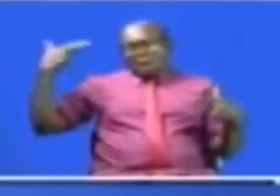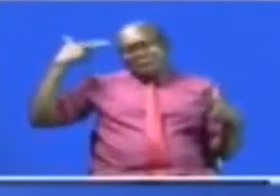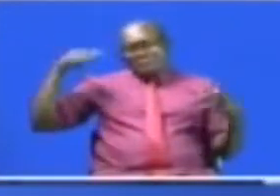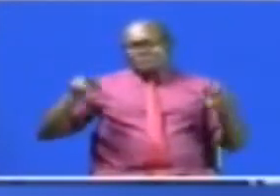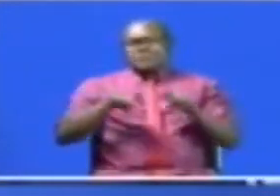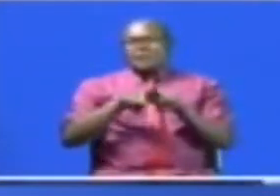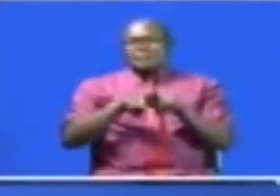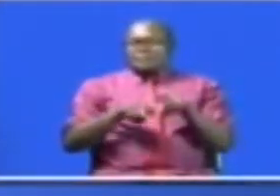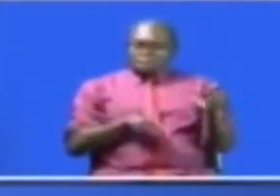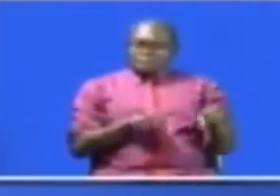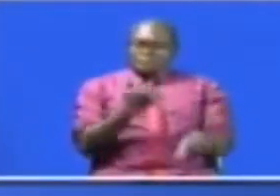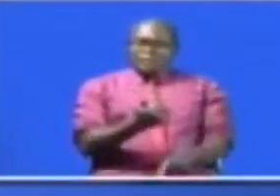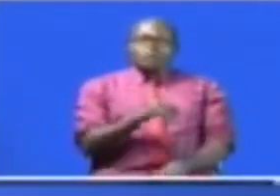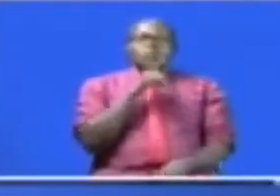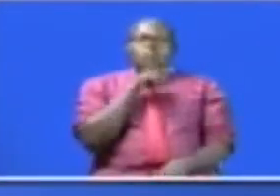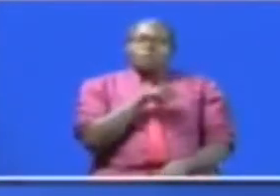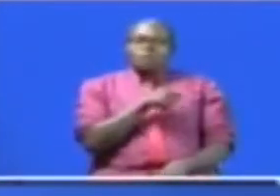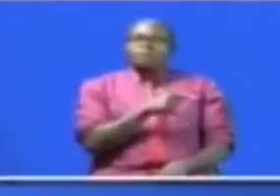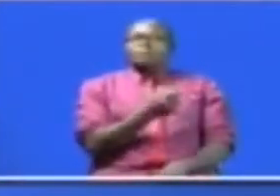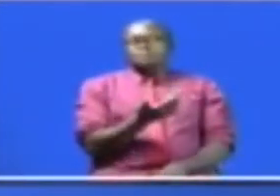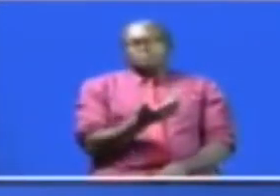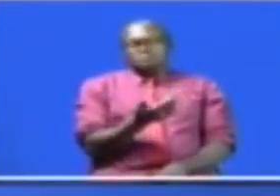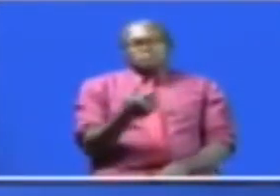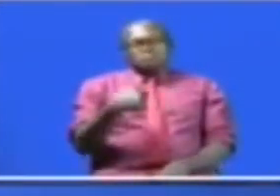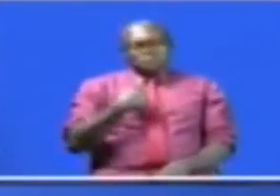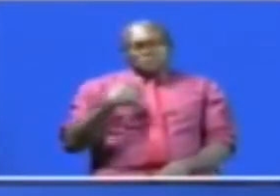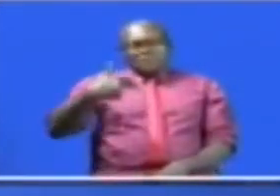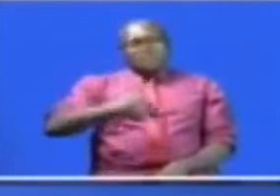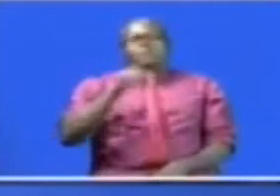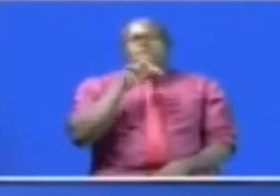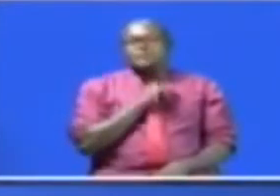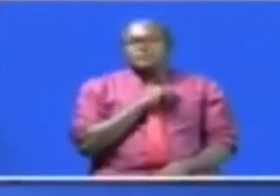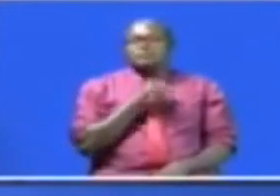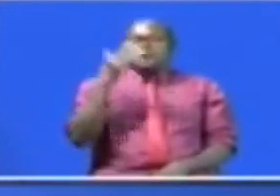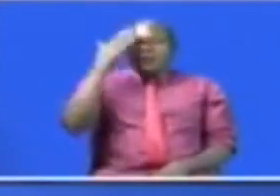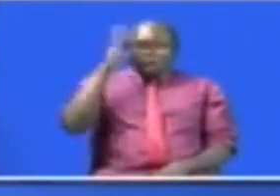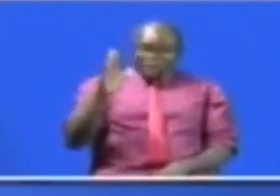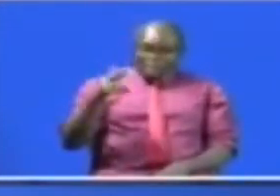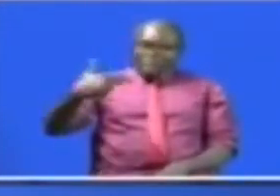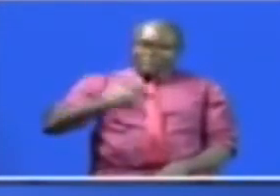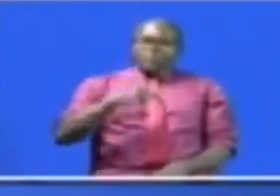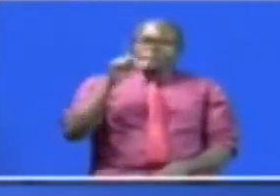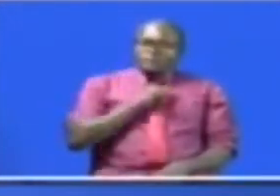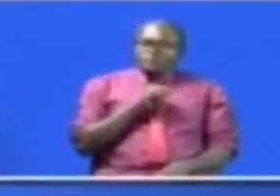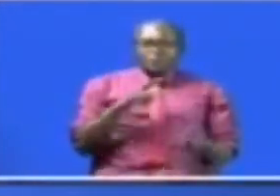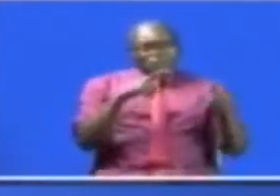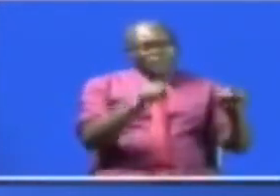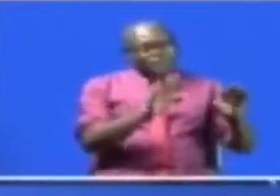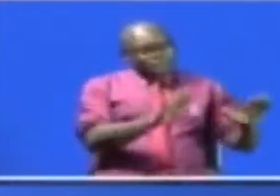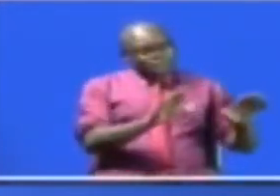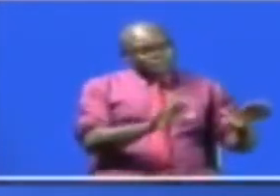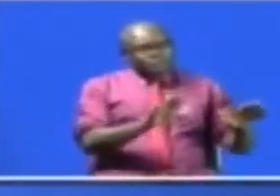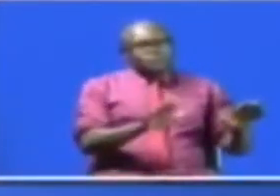punduki. Given saa hiyo ananiambia Henry nimepikwa risasi. Henry, unajua risasi imenishika. Nikaambia